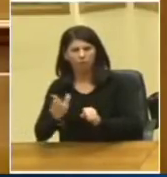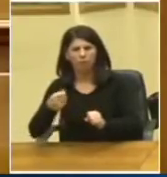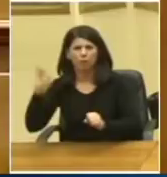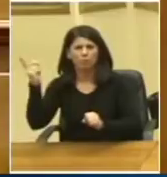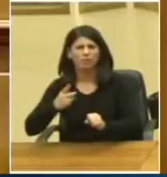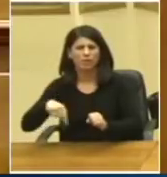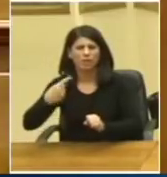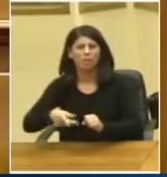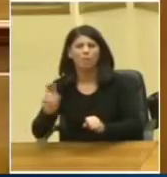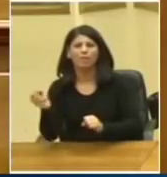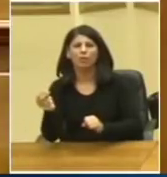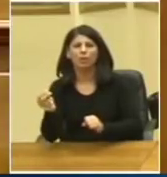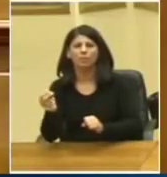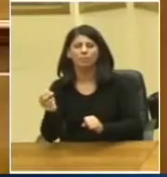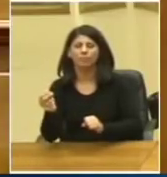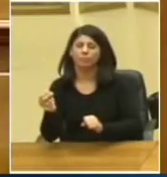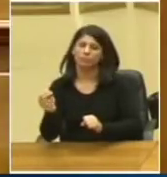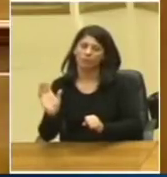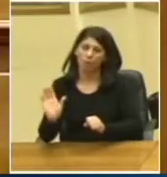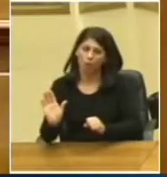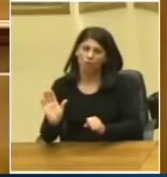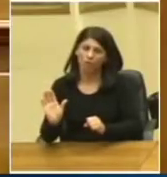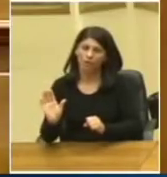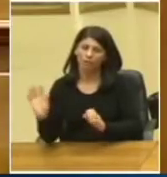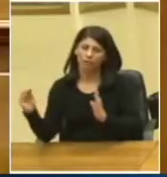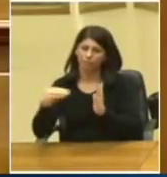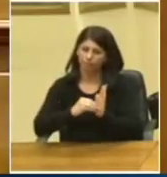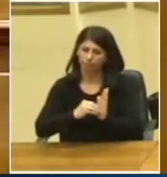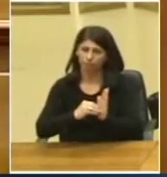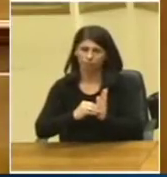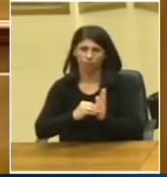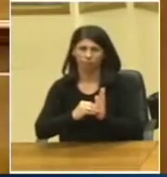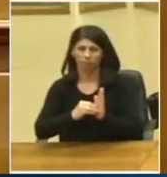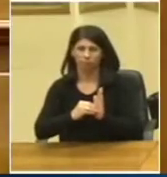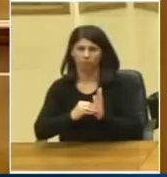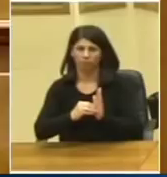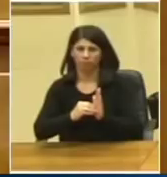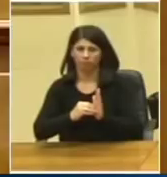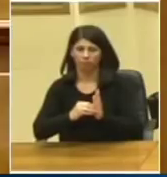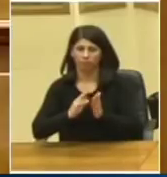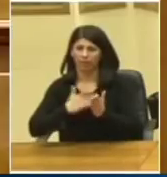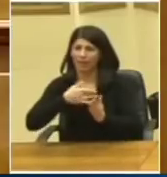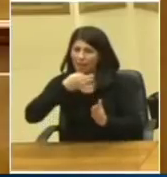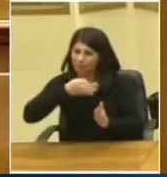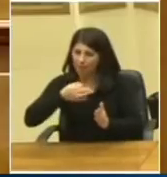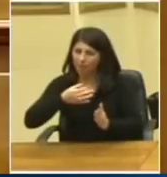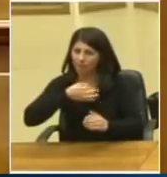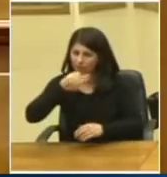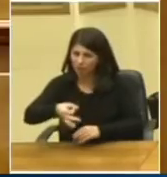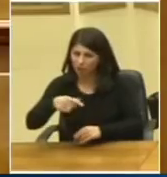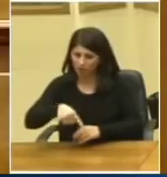στην ερχόμενη Βουλή, ώστε να εισαχθεί η ερμηνευτική δήλωση αυτή,